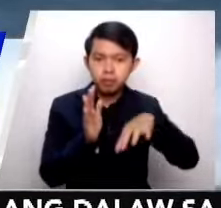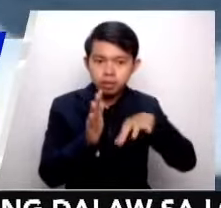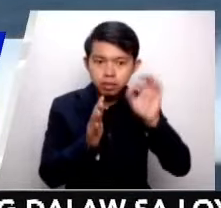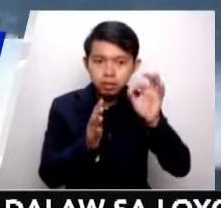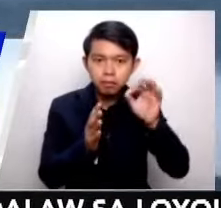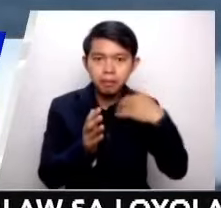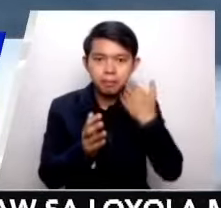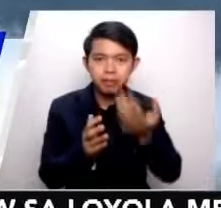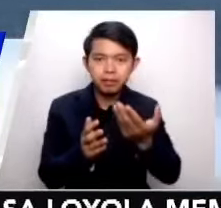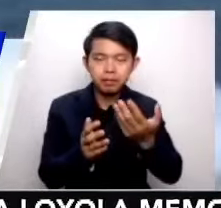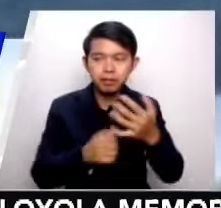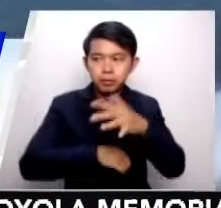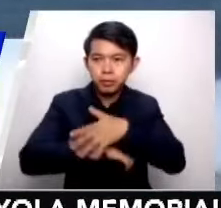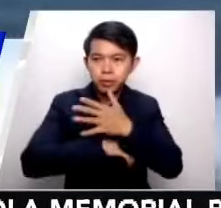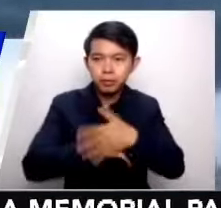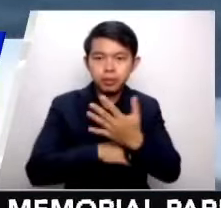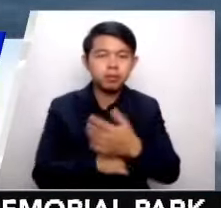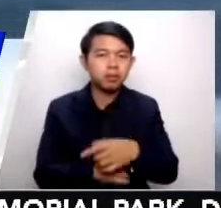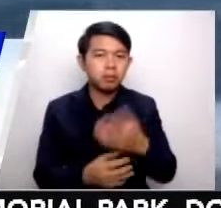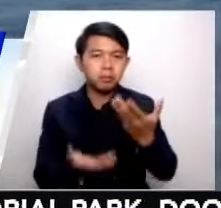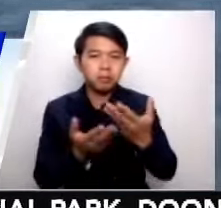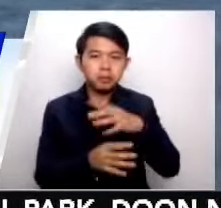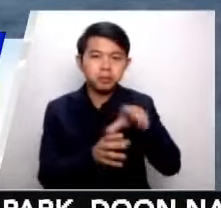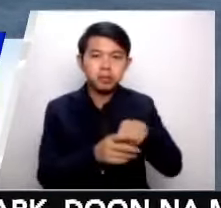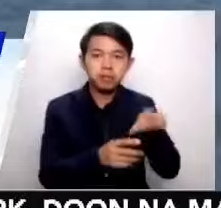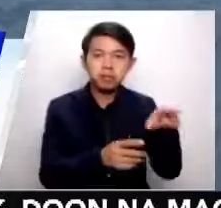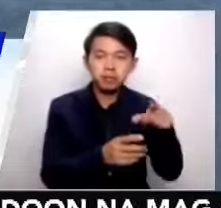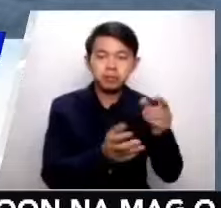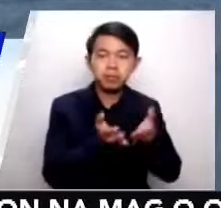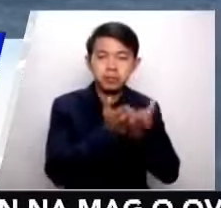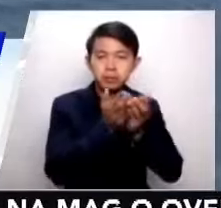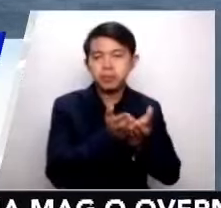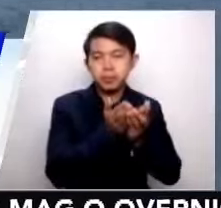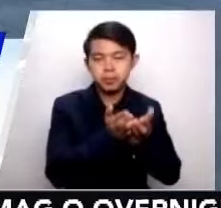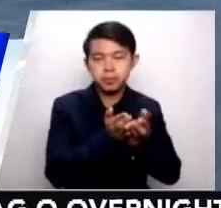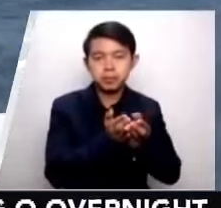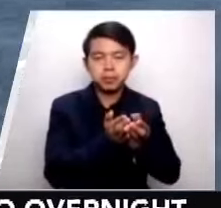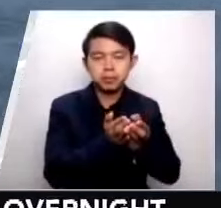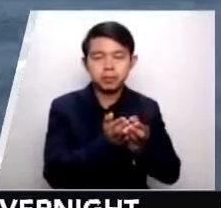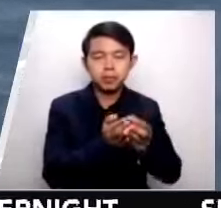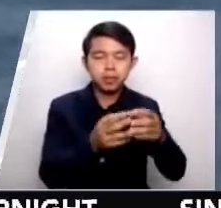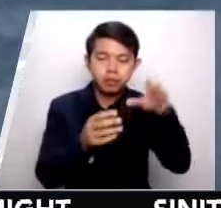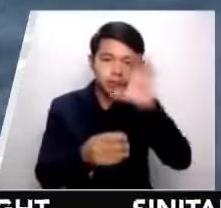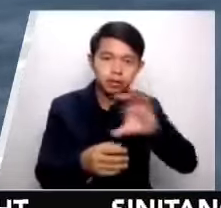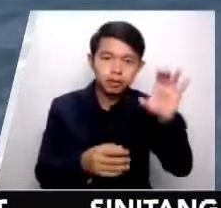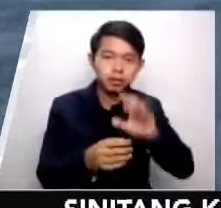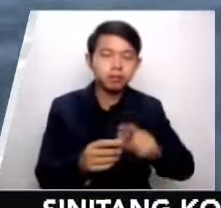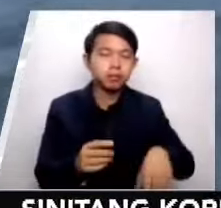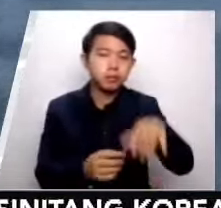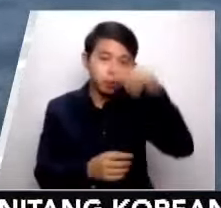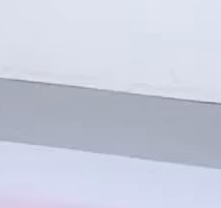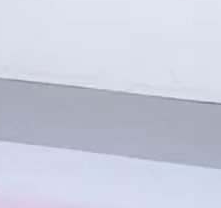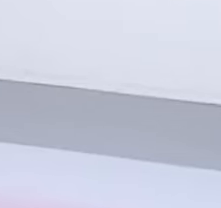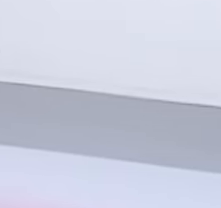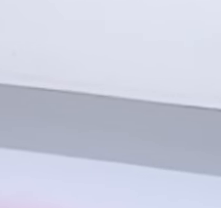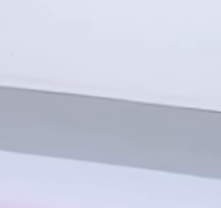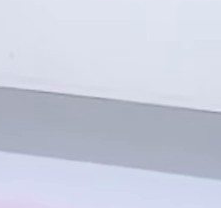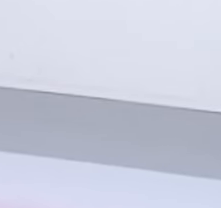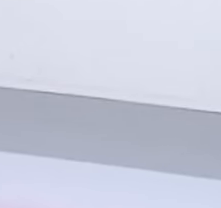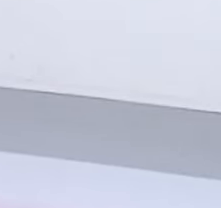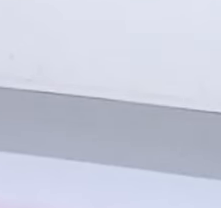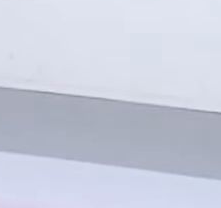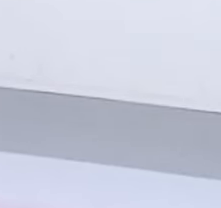mahigit 100 kalabaw na karga ng barko. Ang bantay ng mga kalabaw kasama rin sa 11 hinahanap.